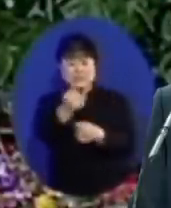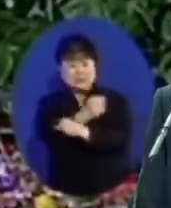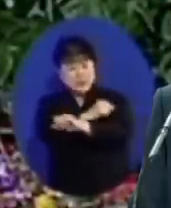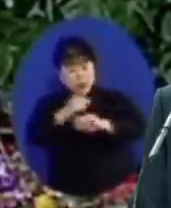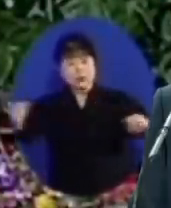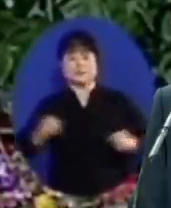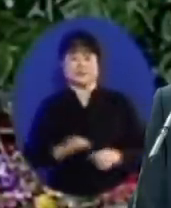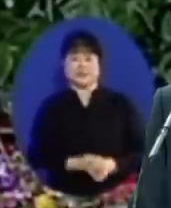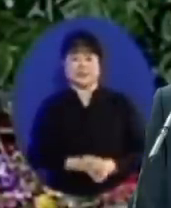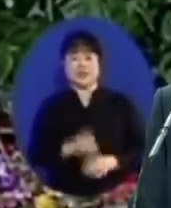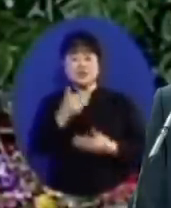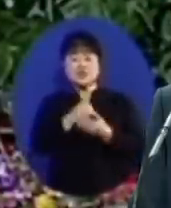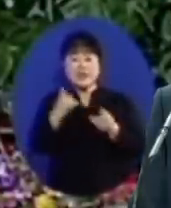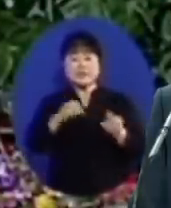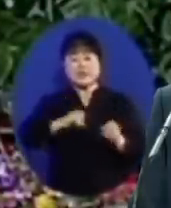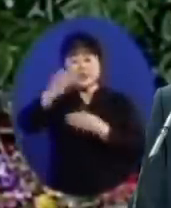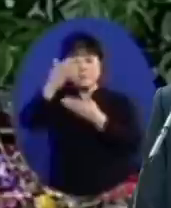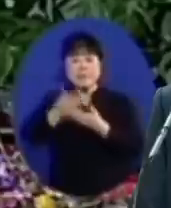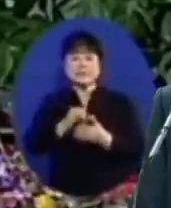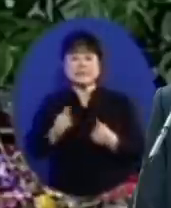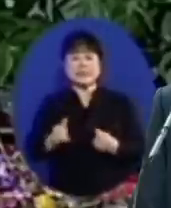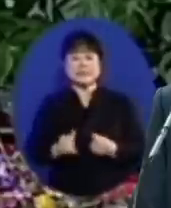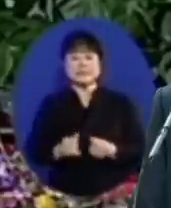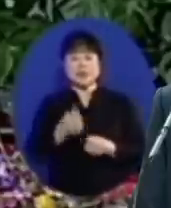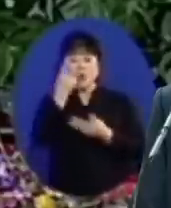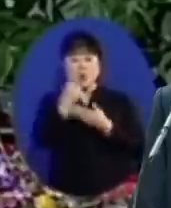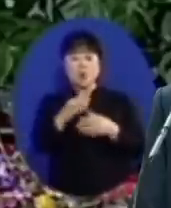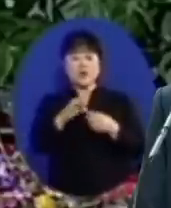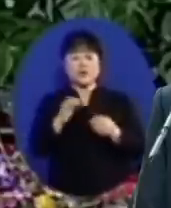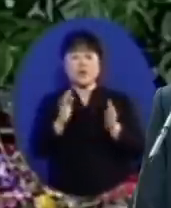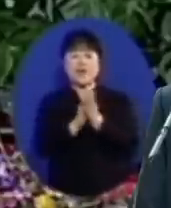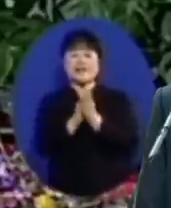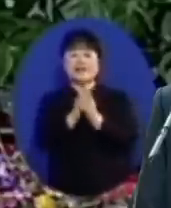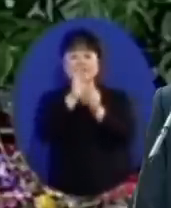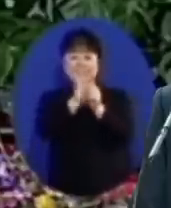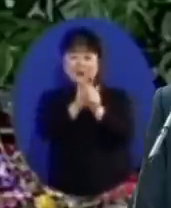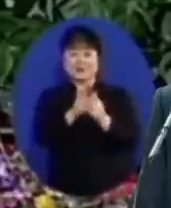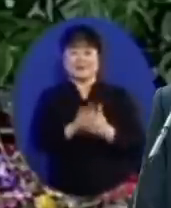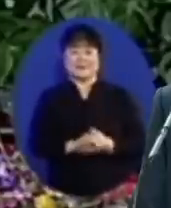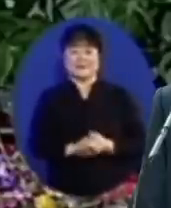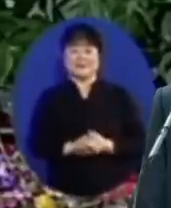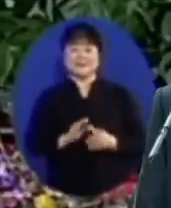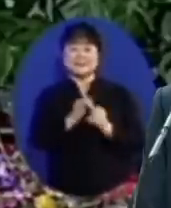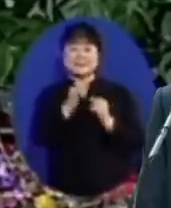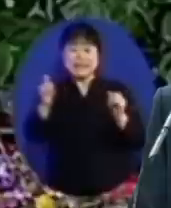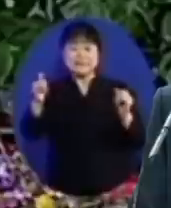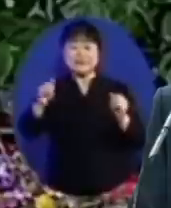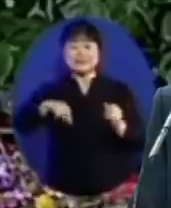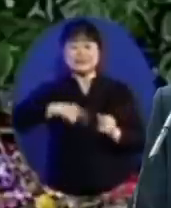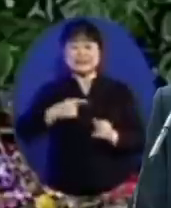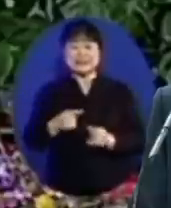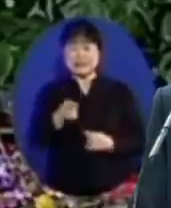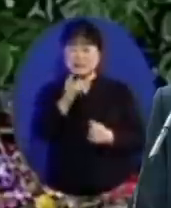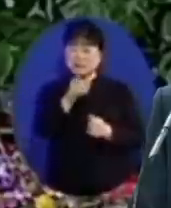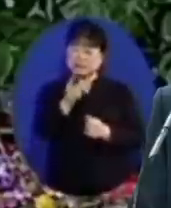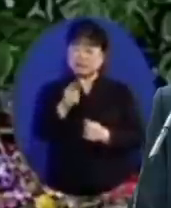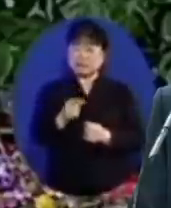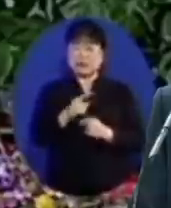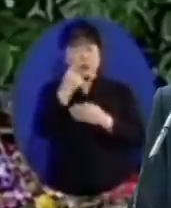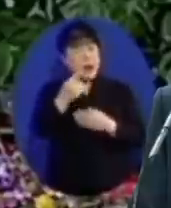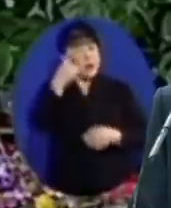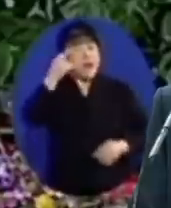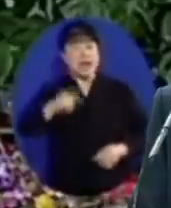하면 모든 죄인, 버림받은 사람도 찾아오면 환영하는 사랑인 것입니다. 사람들은 자기를 뭐 저런 사람이 다 교회에